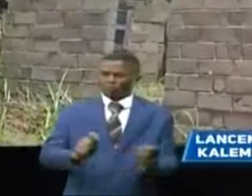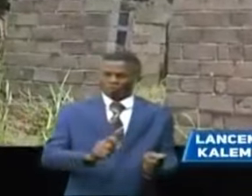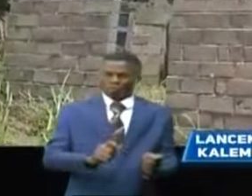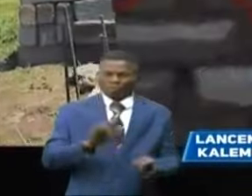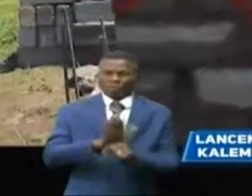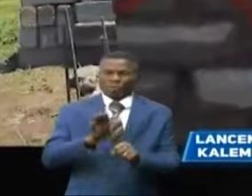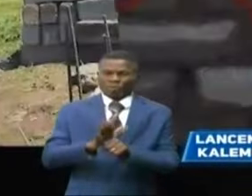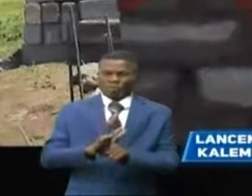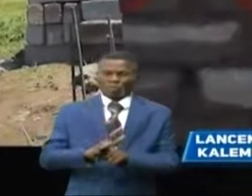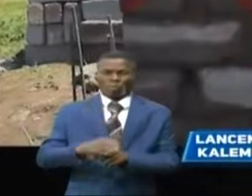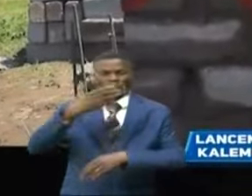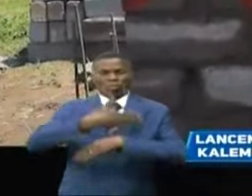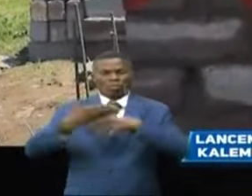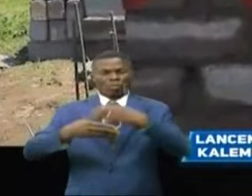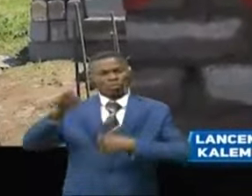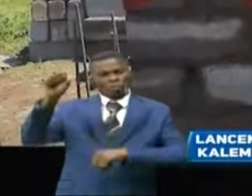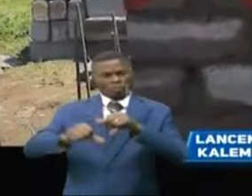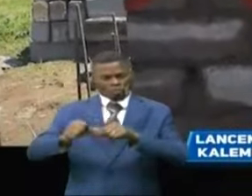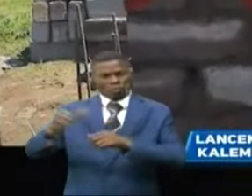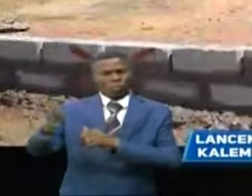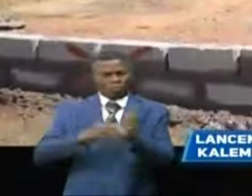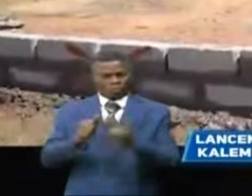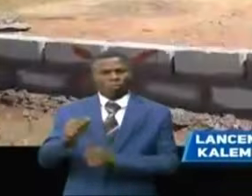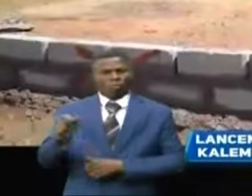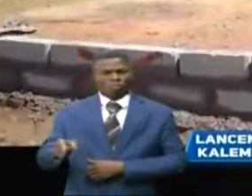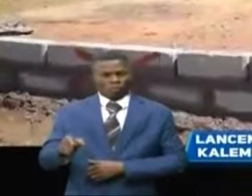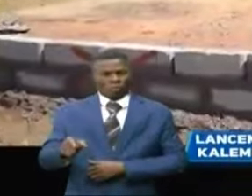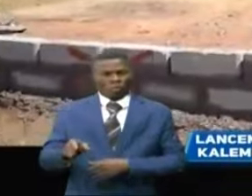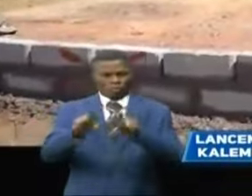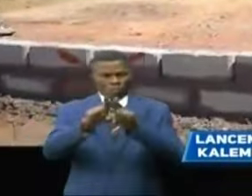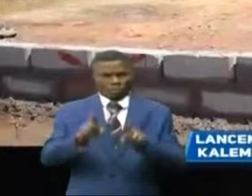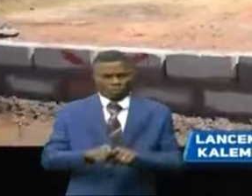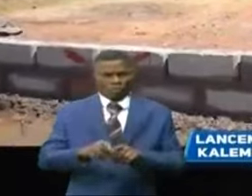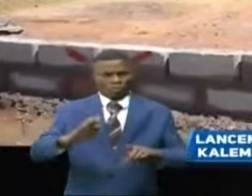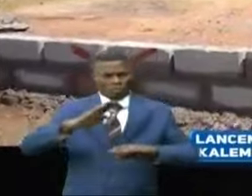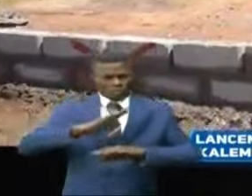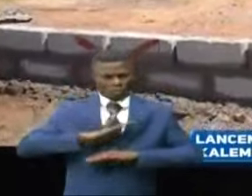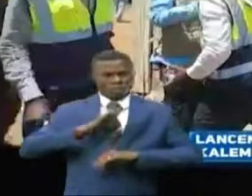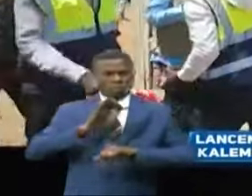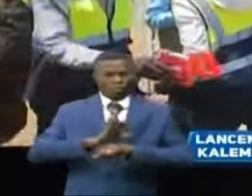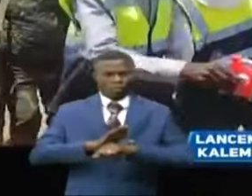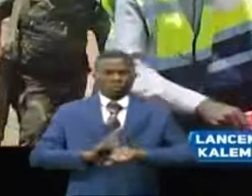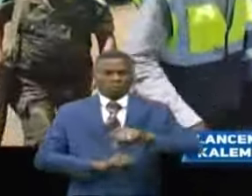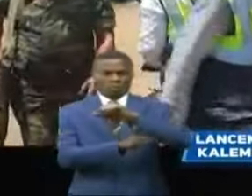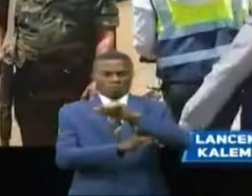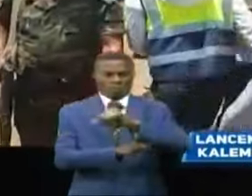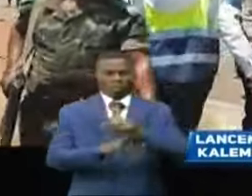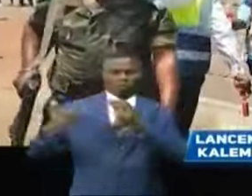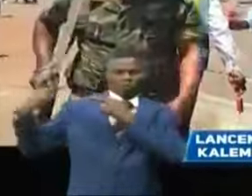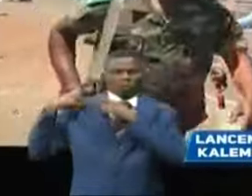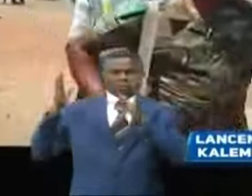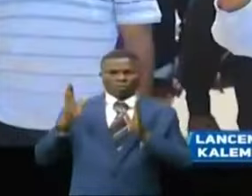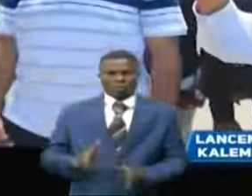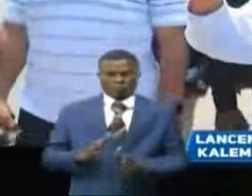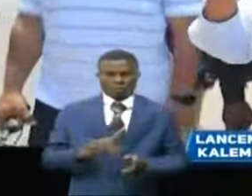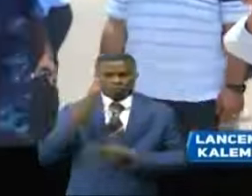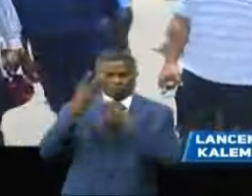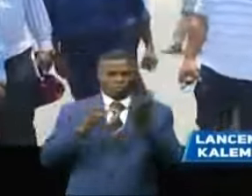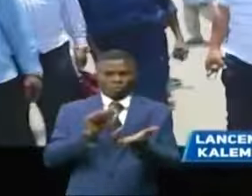l'emprise publique ont été marquées pour redimensionnement et ce, dans une satisfaction soutenue par les propriétaires que des